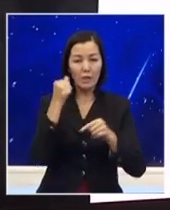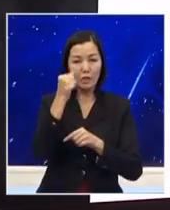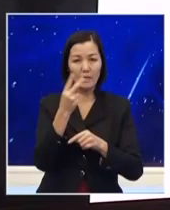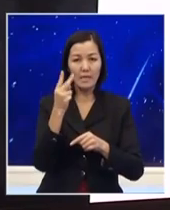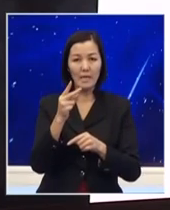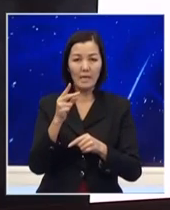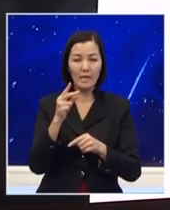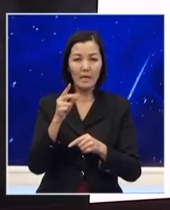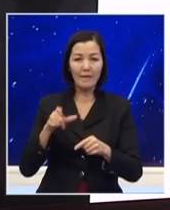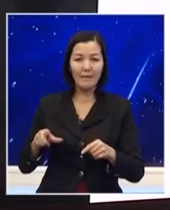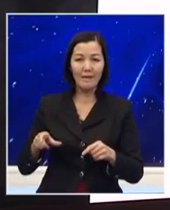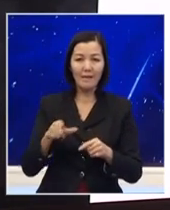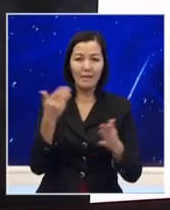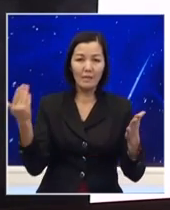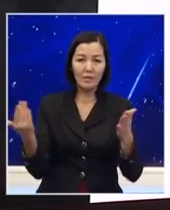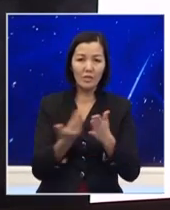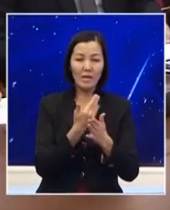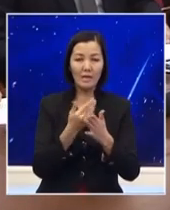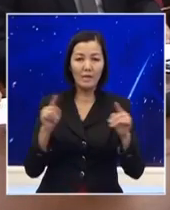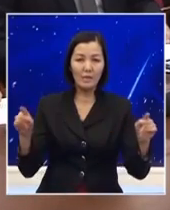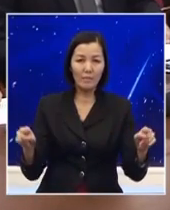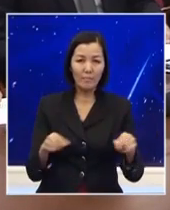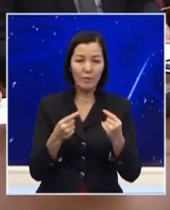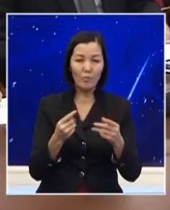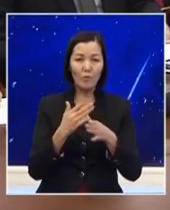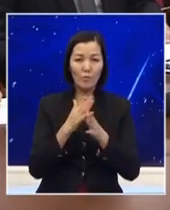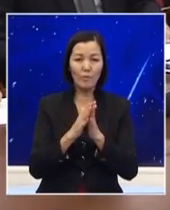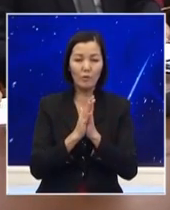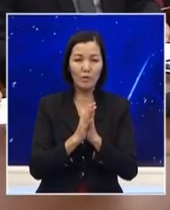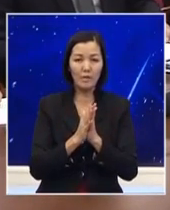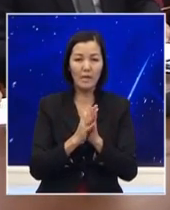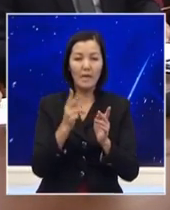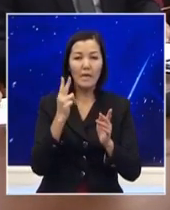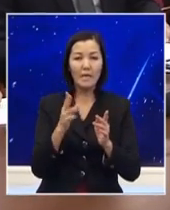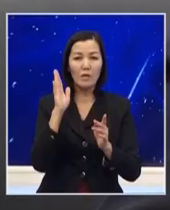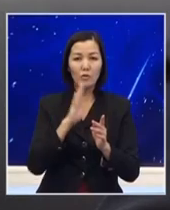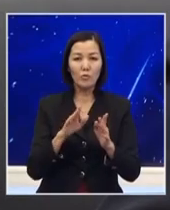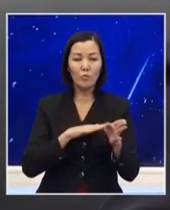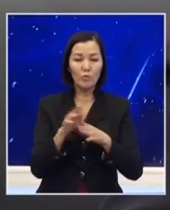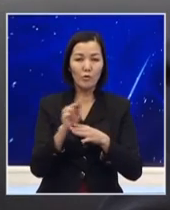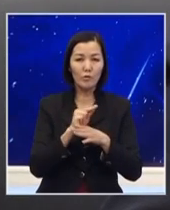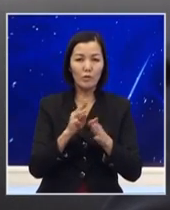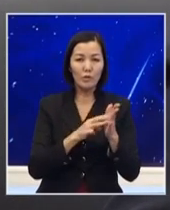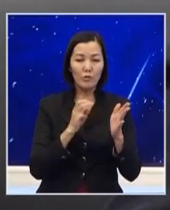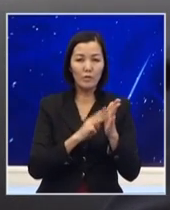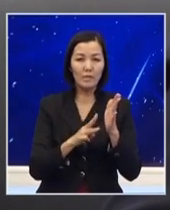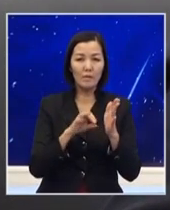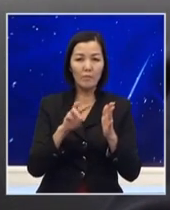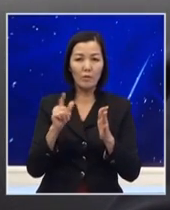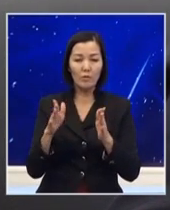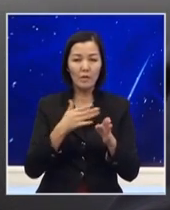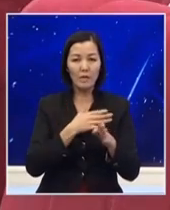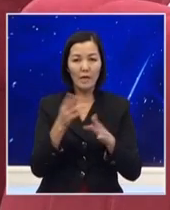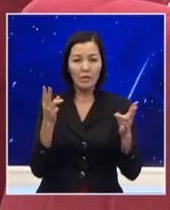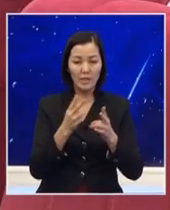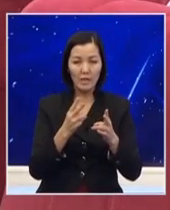каналды толықтай жаңғыртып беруге облыс әкімінен көмек сұрады. Тәуке ашөзек суағарларын күрделі жөндеуіне 888 миллион теңге